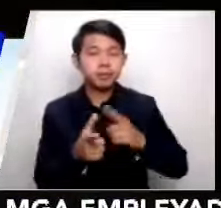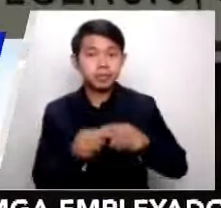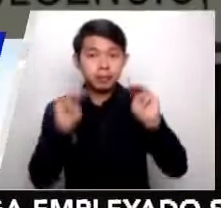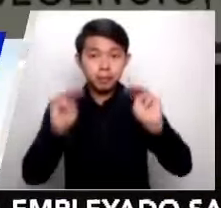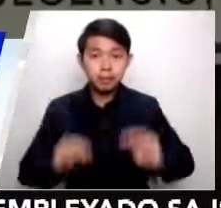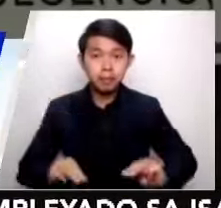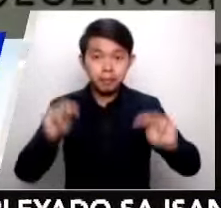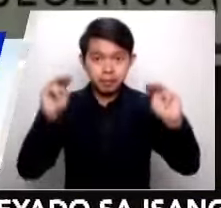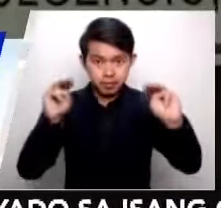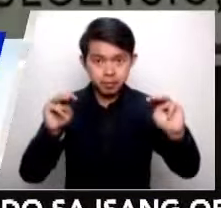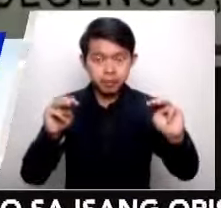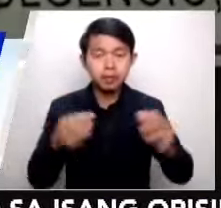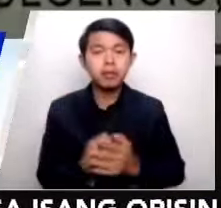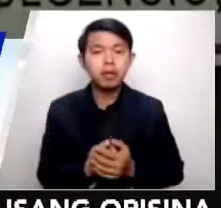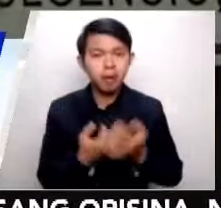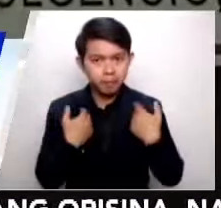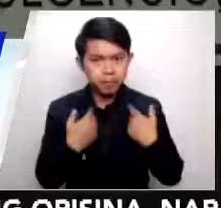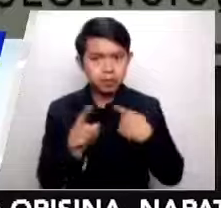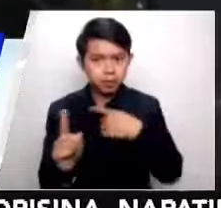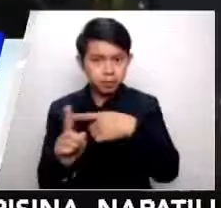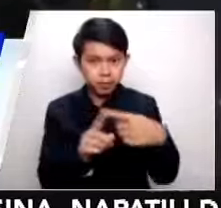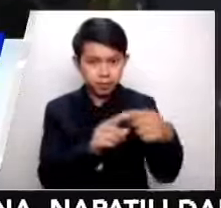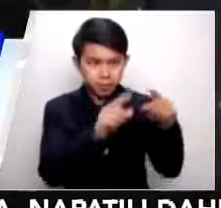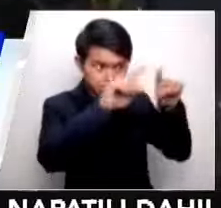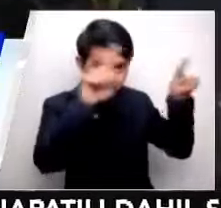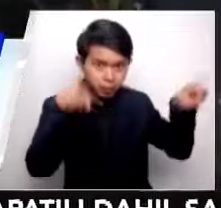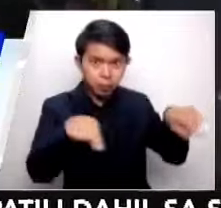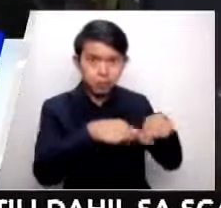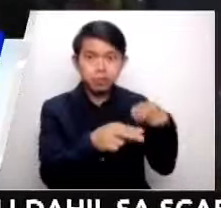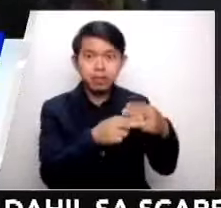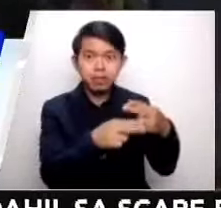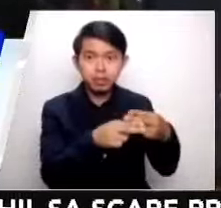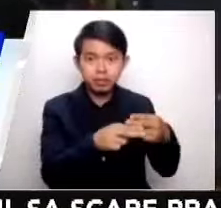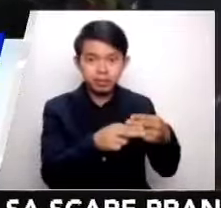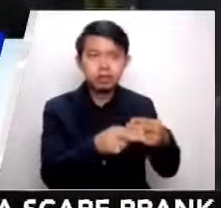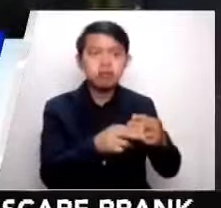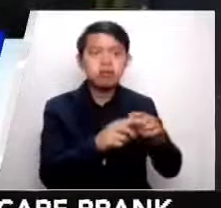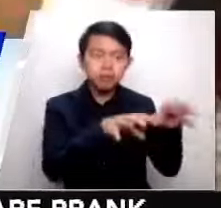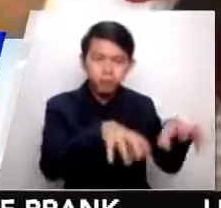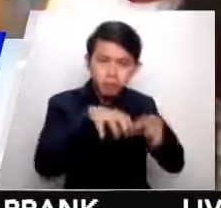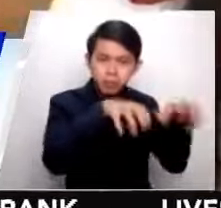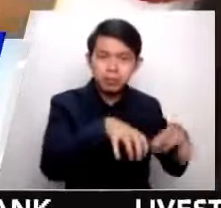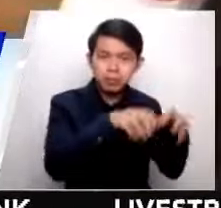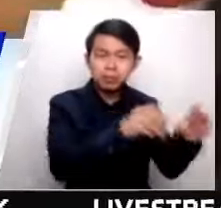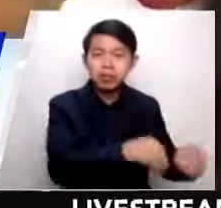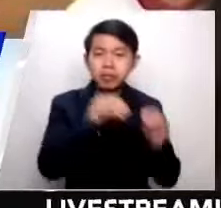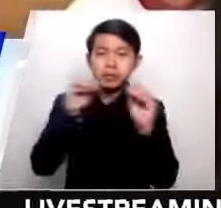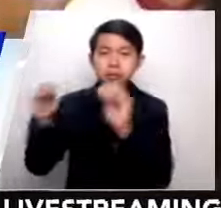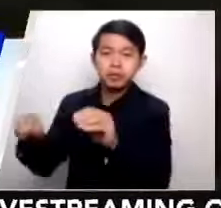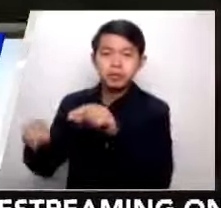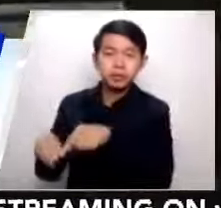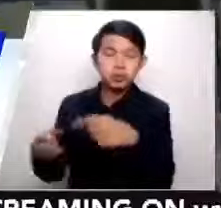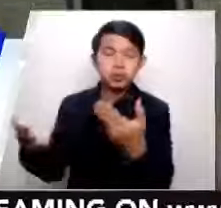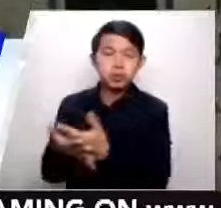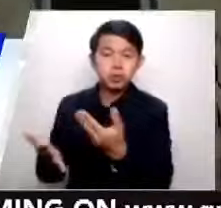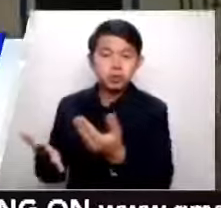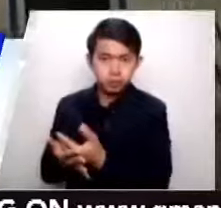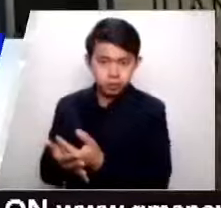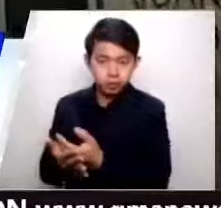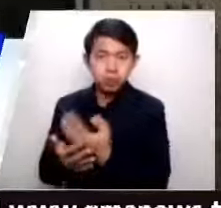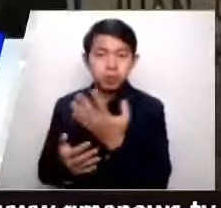saan nakaukit ang pangalan ng ilang nakalibing na hinukay at inilipat sa mga bagong ossuary at columbary dahil sa pagsasaayos